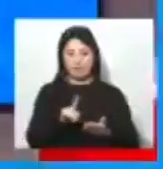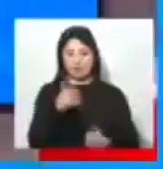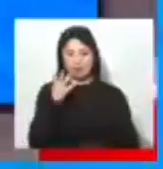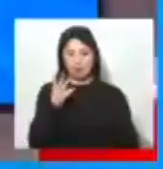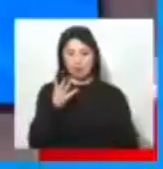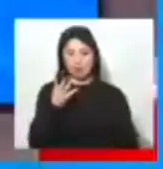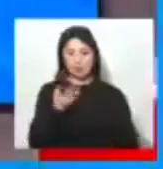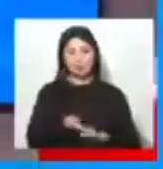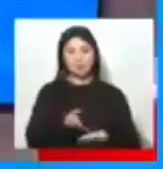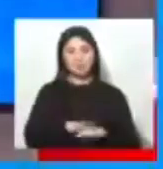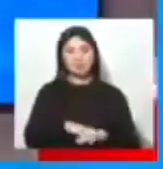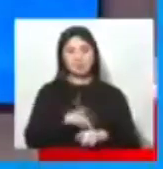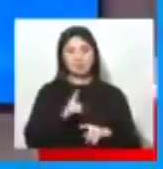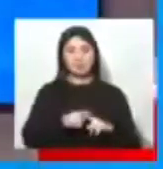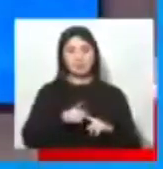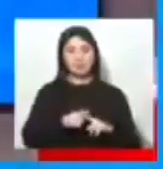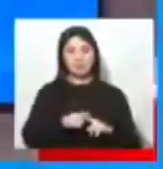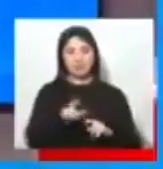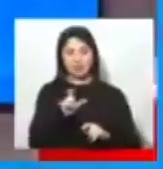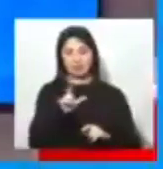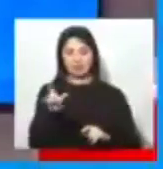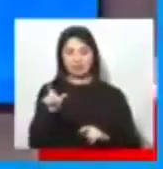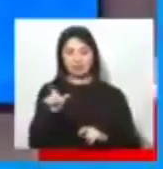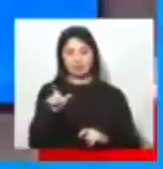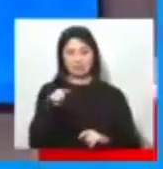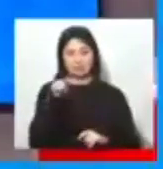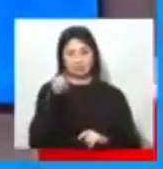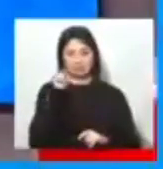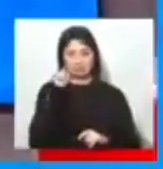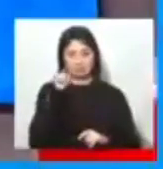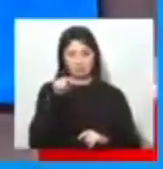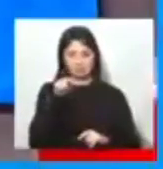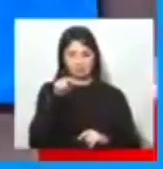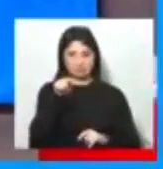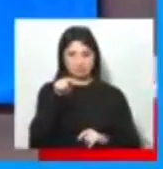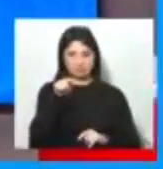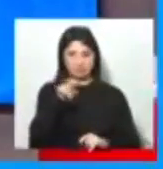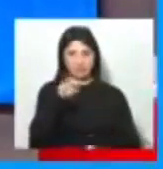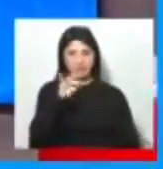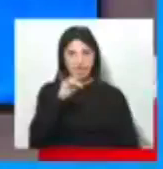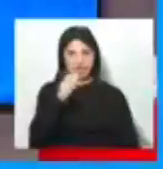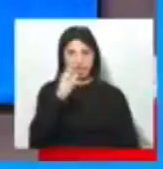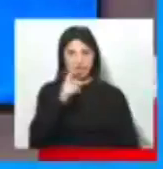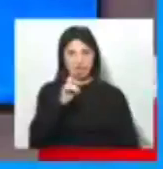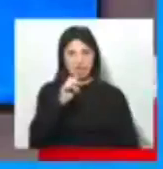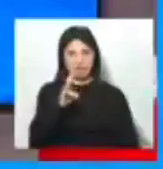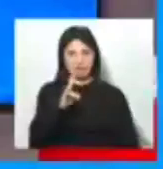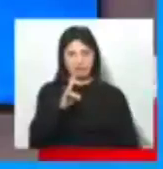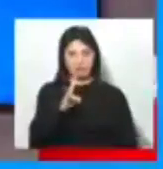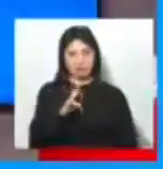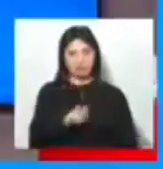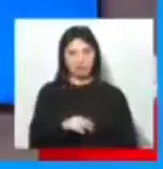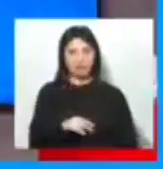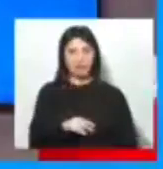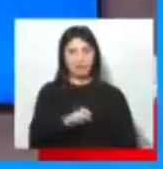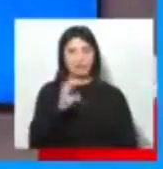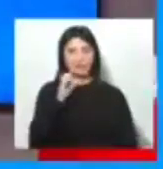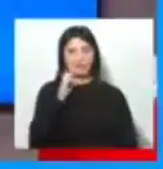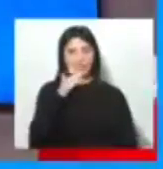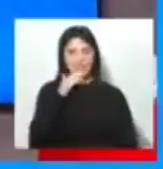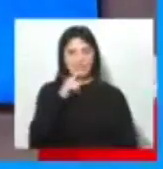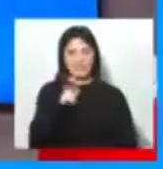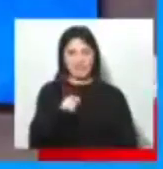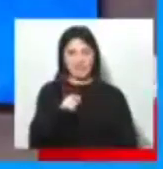4 მძიმე მეტალი, რომელიც გამოყვეს, ეს გახლავთ დარიშხანი, ეს გახლავთ